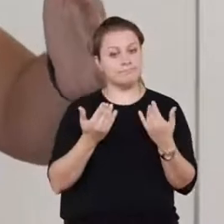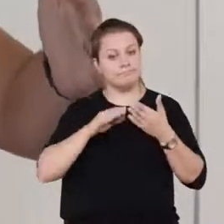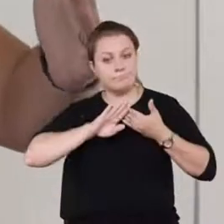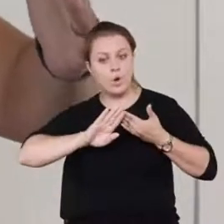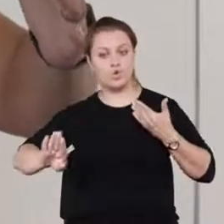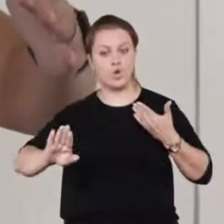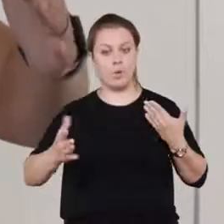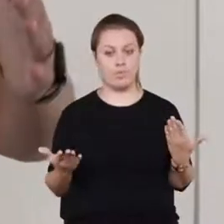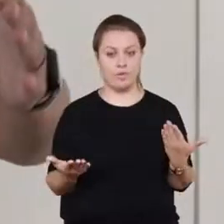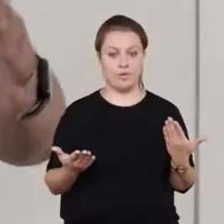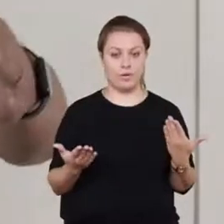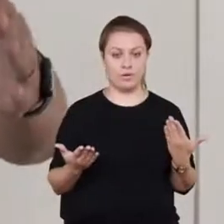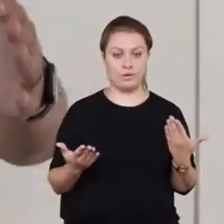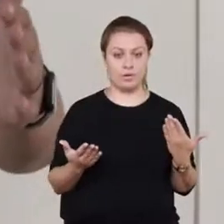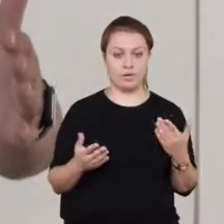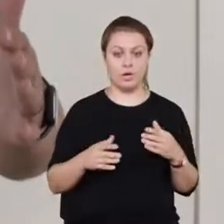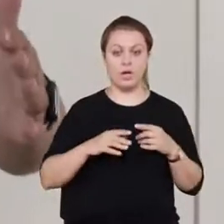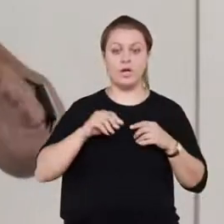oni później, na przykład po roku